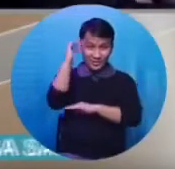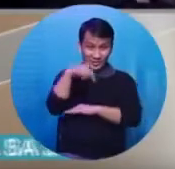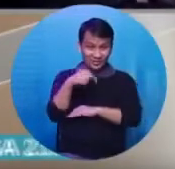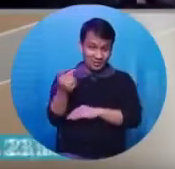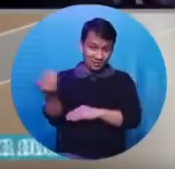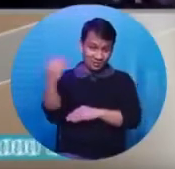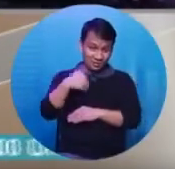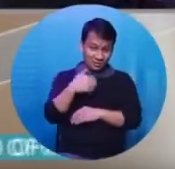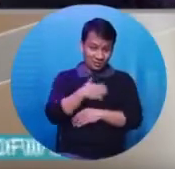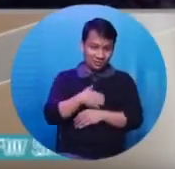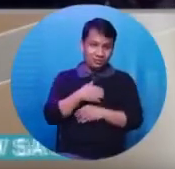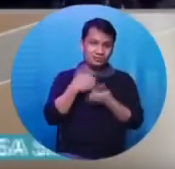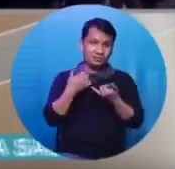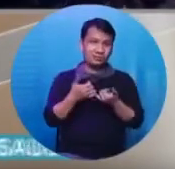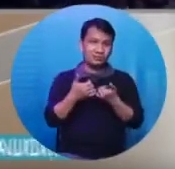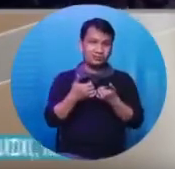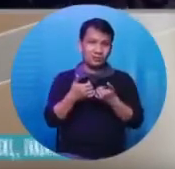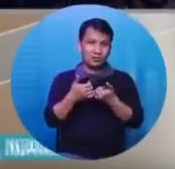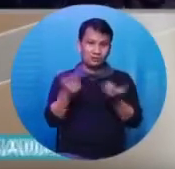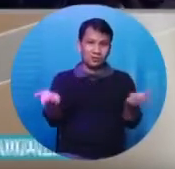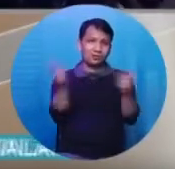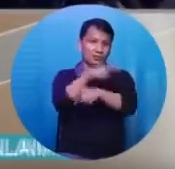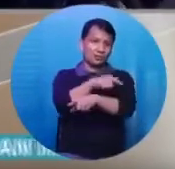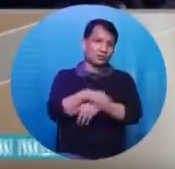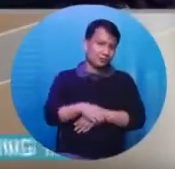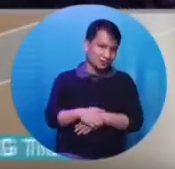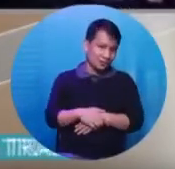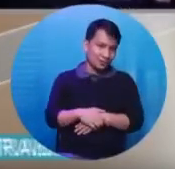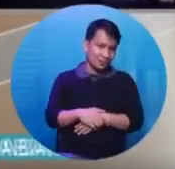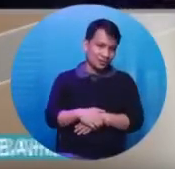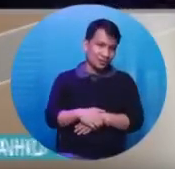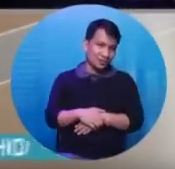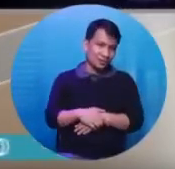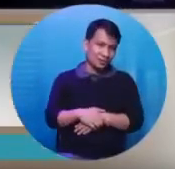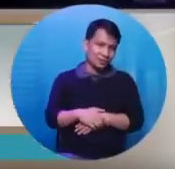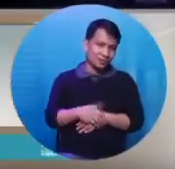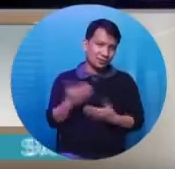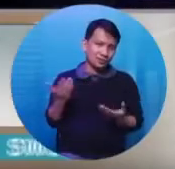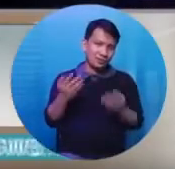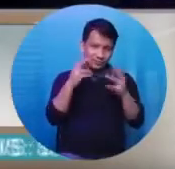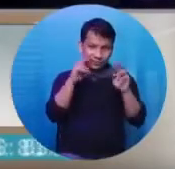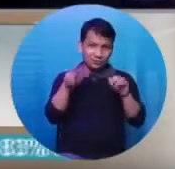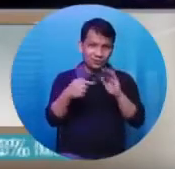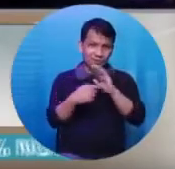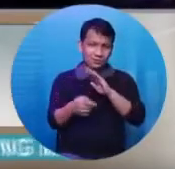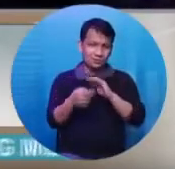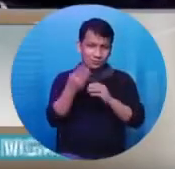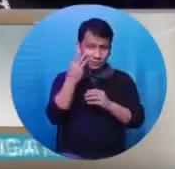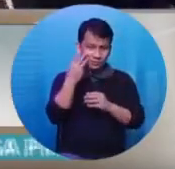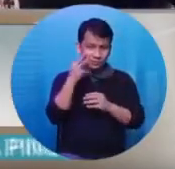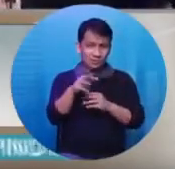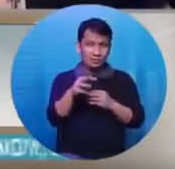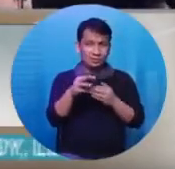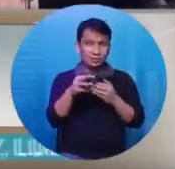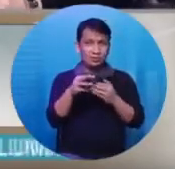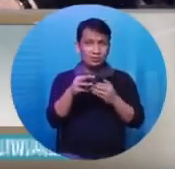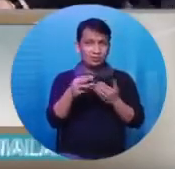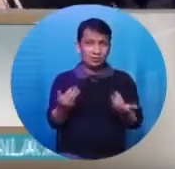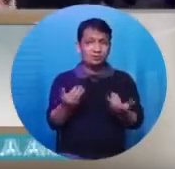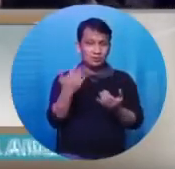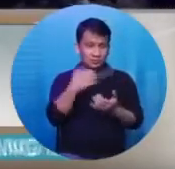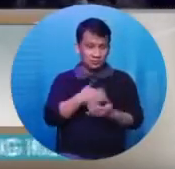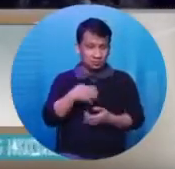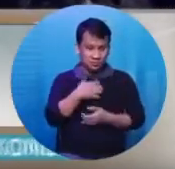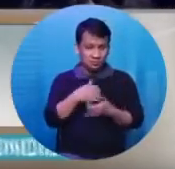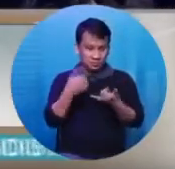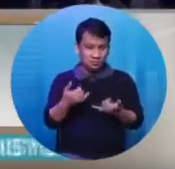ang nagsusumbong, ngayon siya na naman daw sinusumbong. Nakakalungkot daw para sa mga avid viewer natin na mapanood siya na siya yung